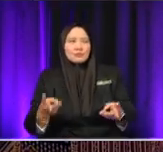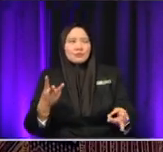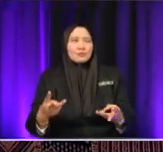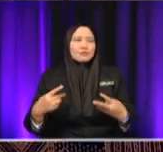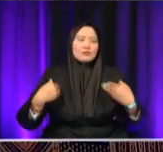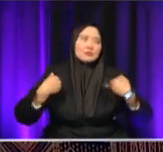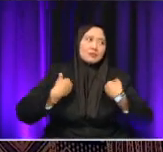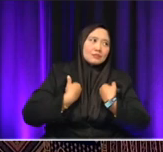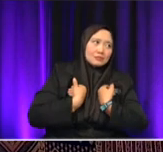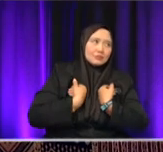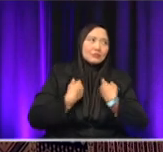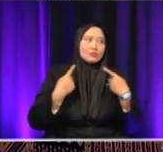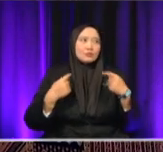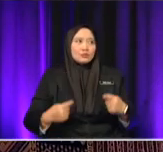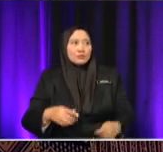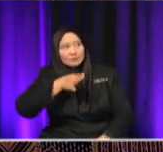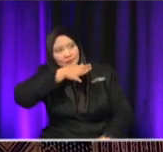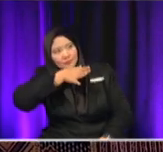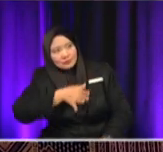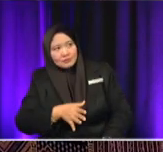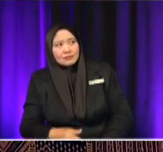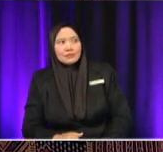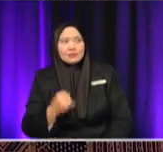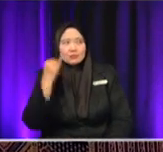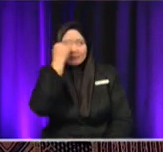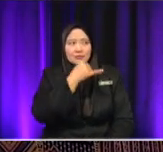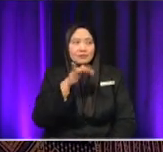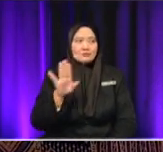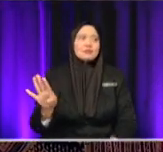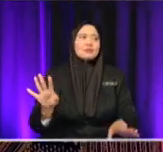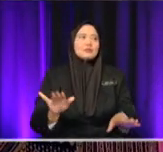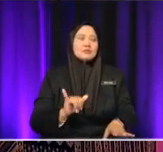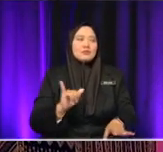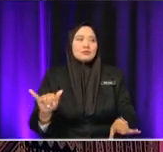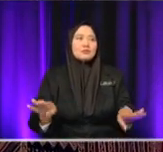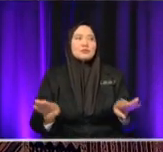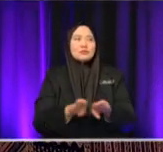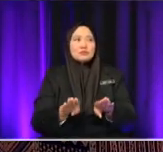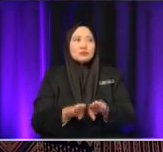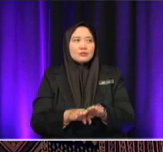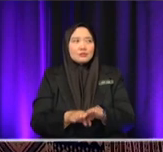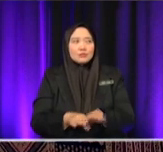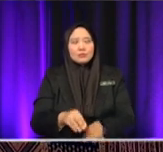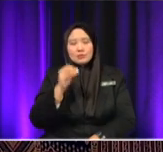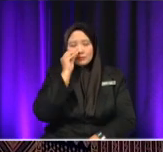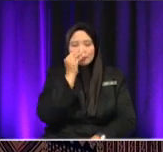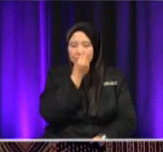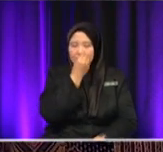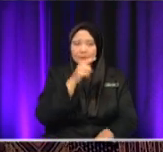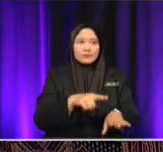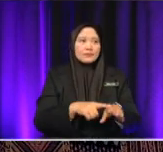menegakkan agama Islam ya untuk disampaikan sehingga kali ini tapi Rasulullah tidak pernah balik rumah marah-marah dan sebagainya